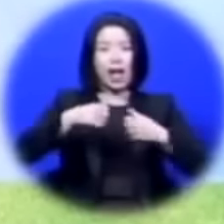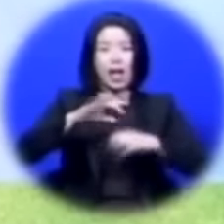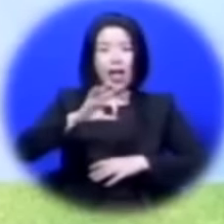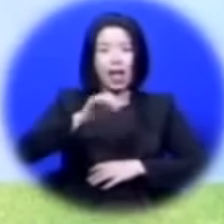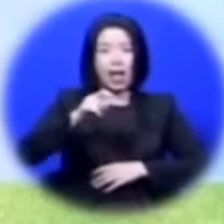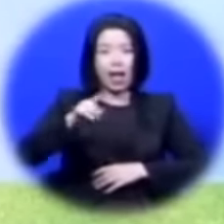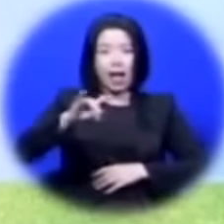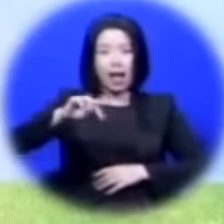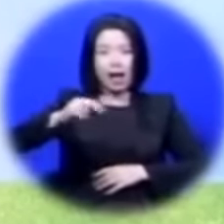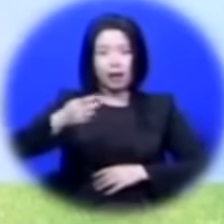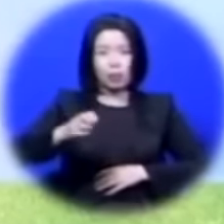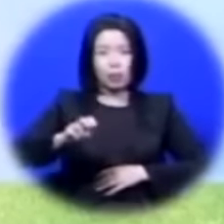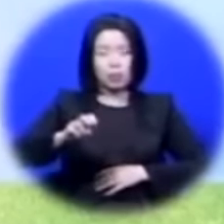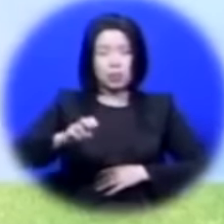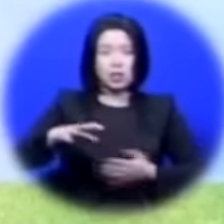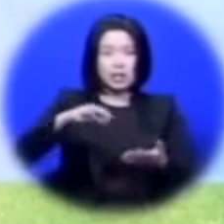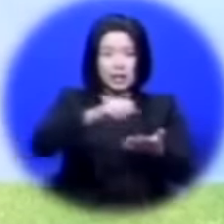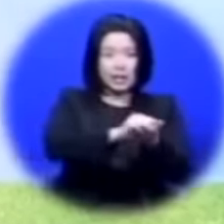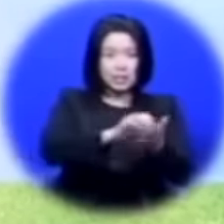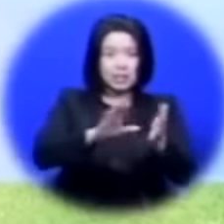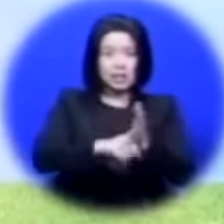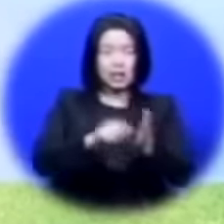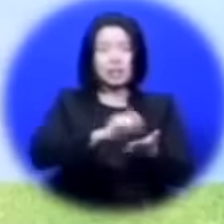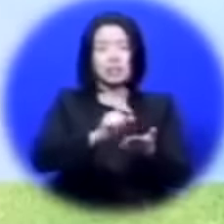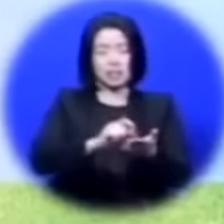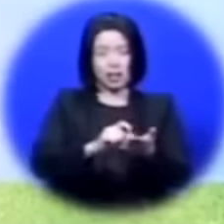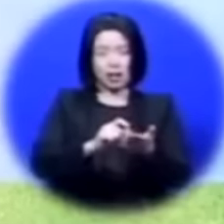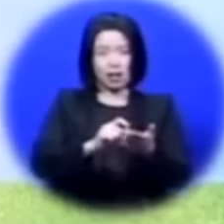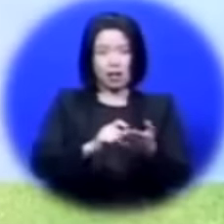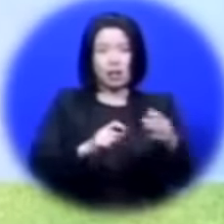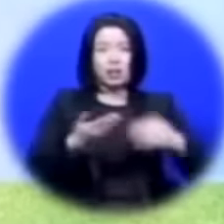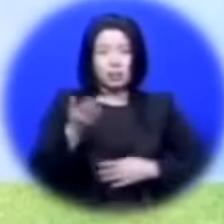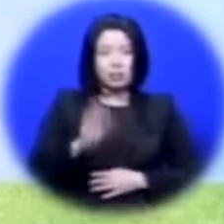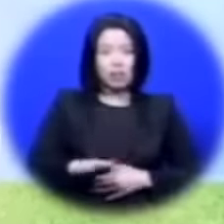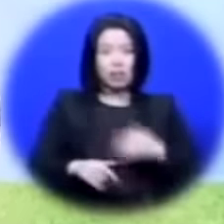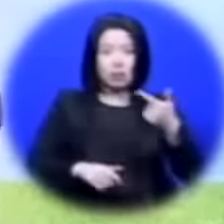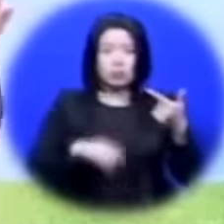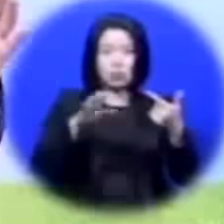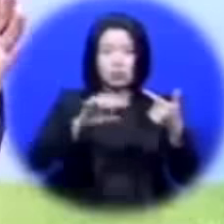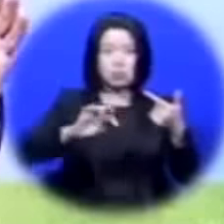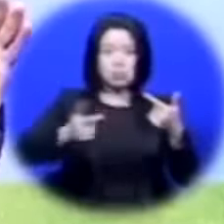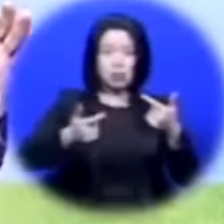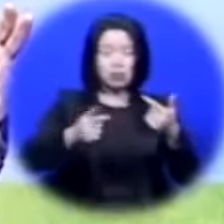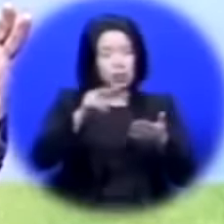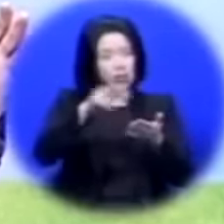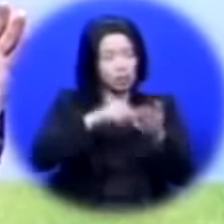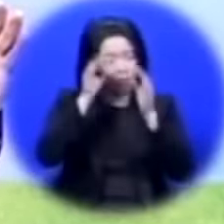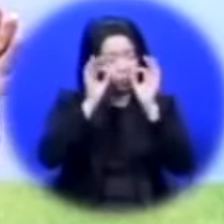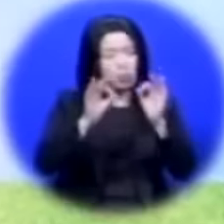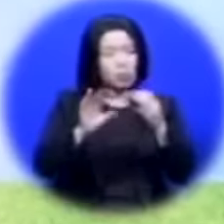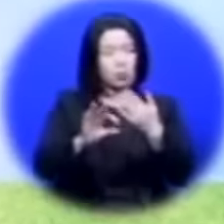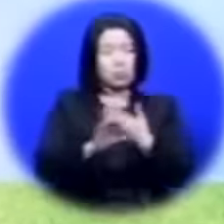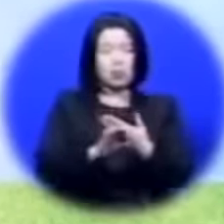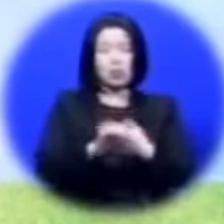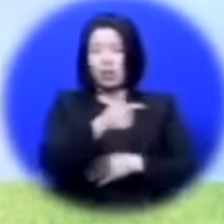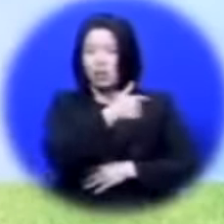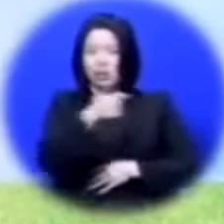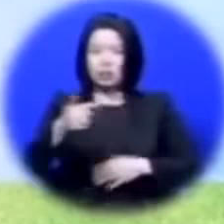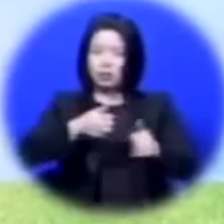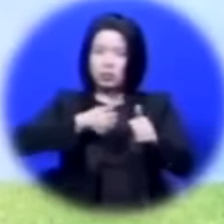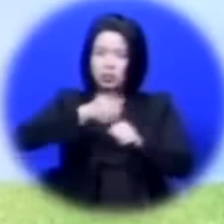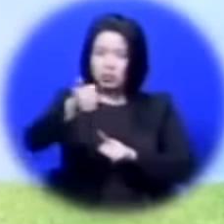겁니다 그런데이 시편 60편을 읽어 보면 큰 성리를 거두었던 때 분위기가